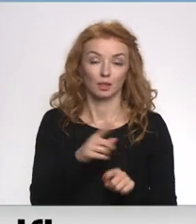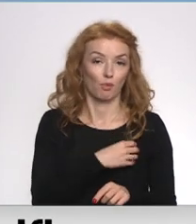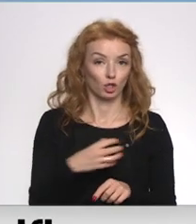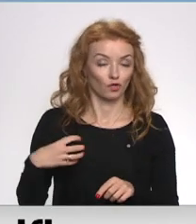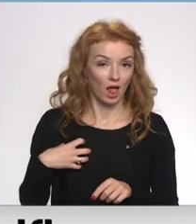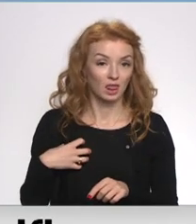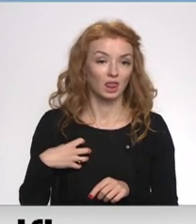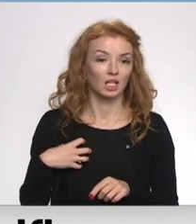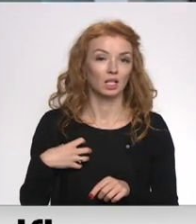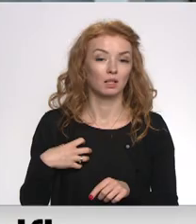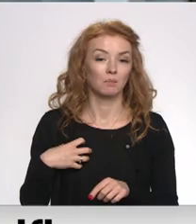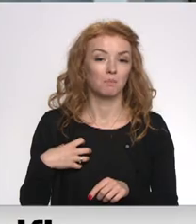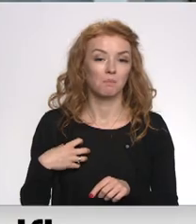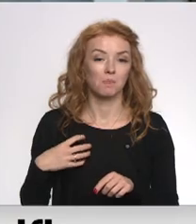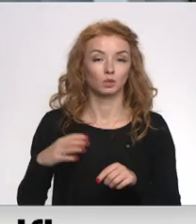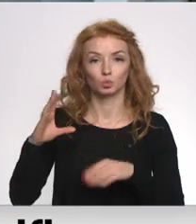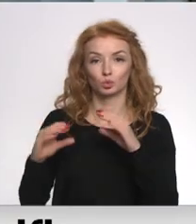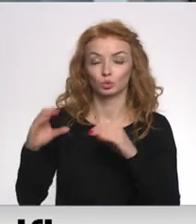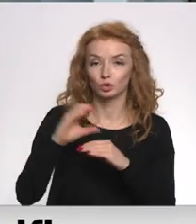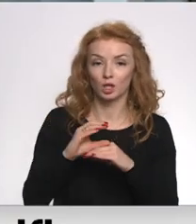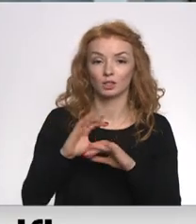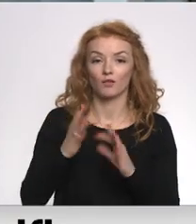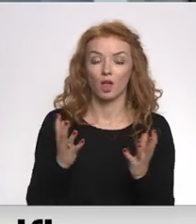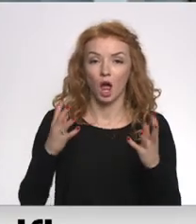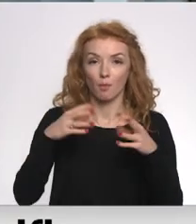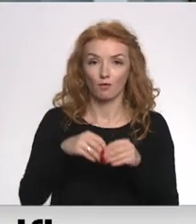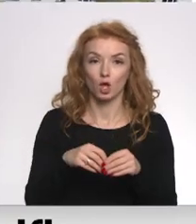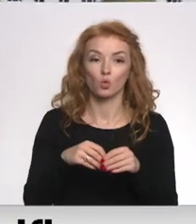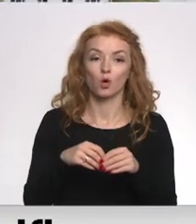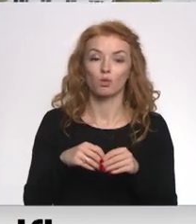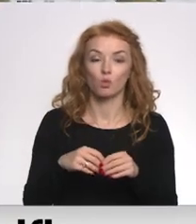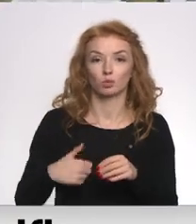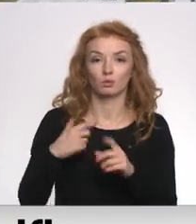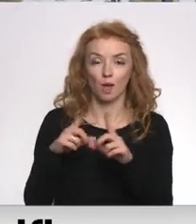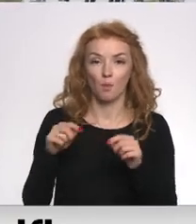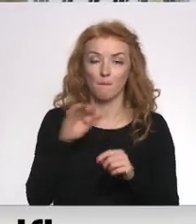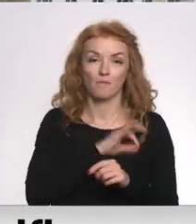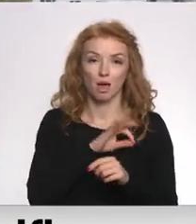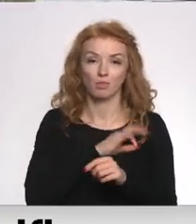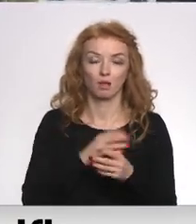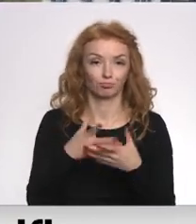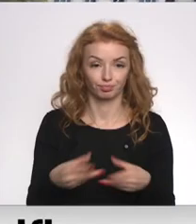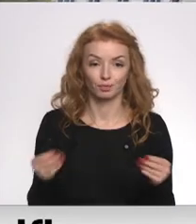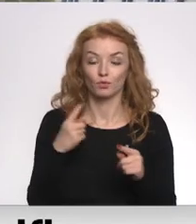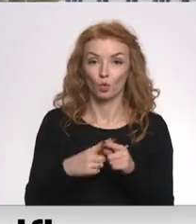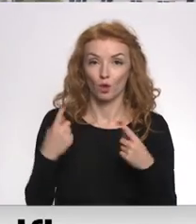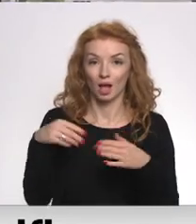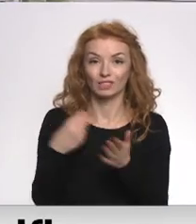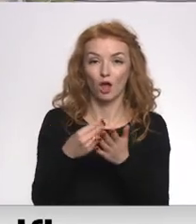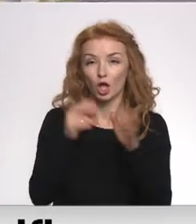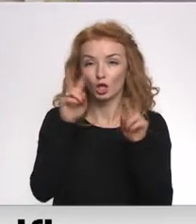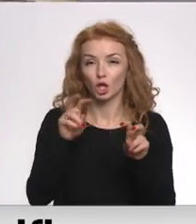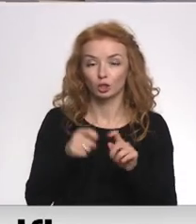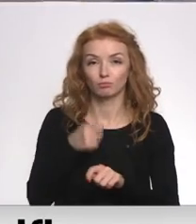pašvaldības, varbūt kaut kāds finansējums vai apvienoto uzņēmumu pēļņcimājušana. Šobrīd regulatorā izvērtēšanā ir vairāk nekā